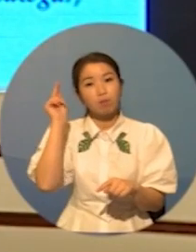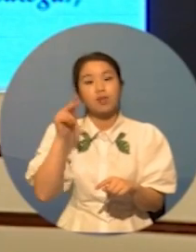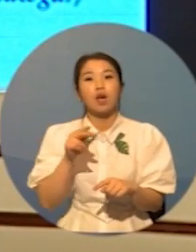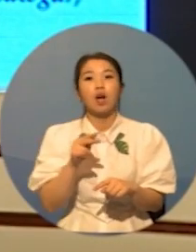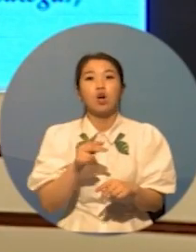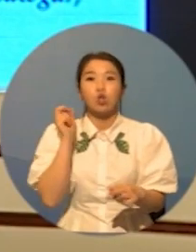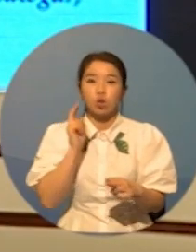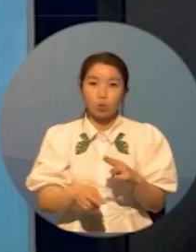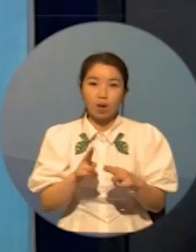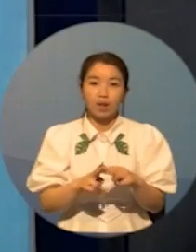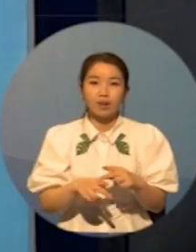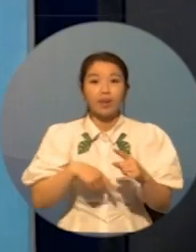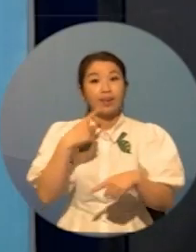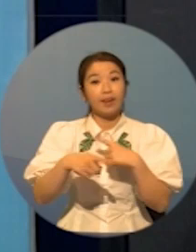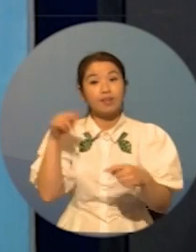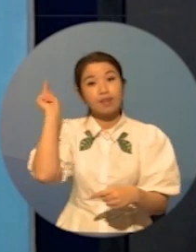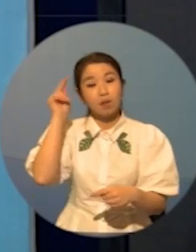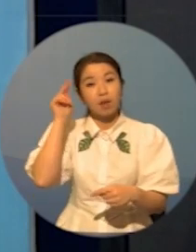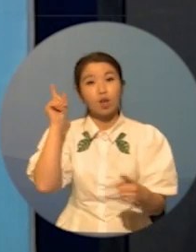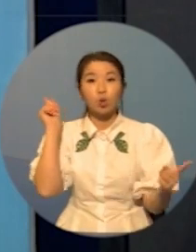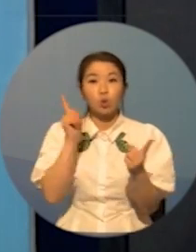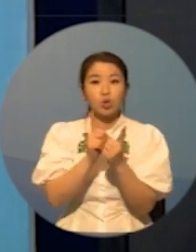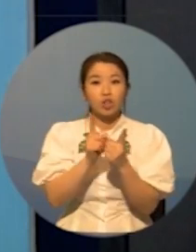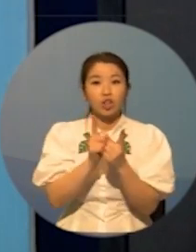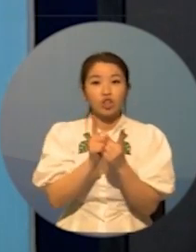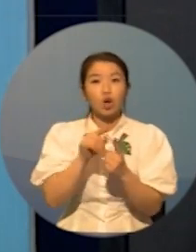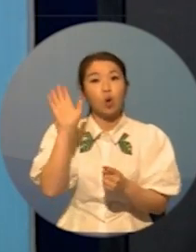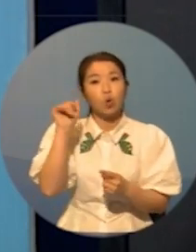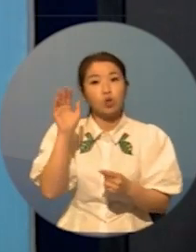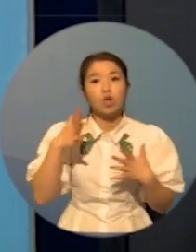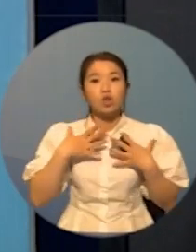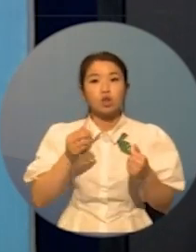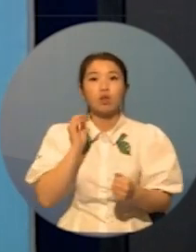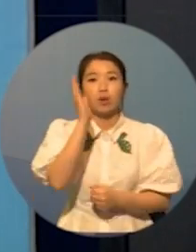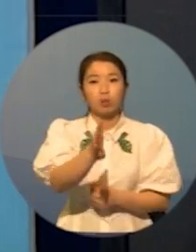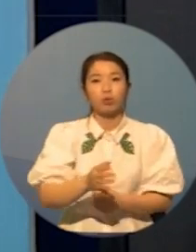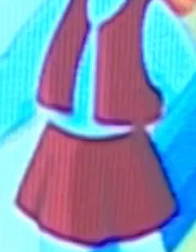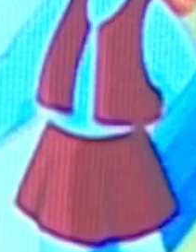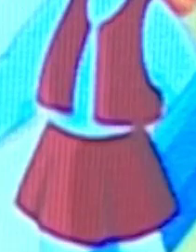жетті. Келесі сабақларда сіздермен көріскенше, қош, сау саламат болыңыз.